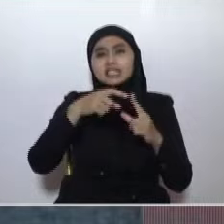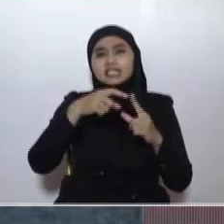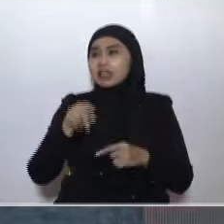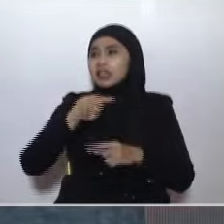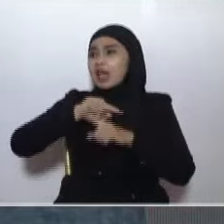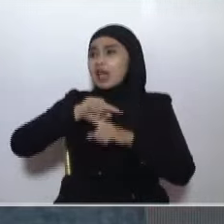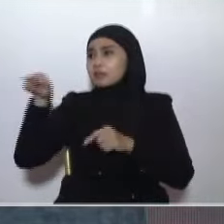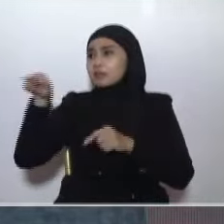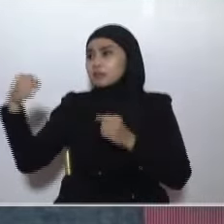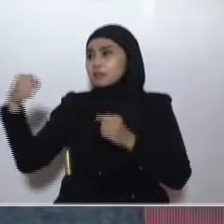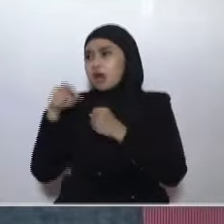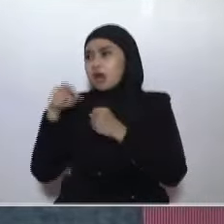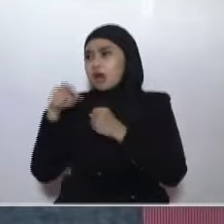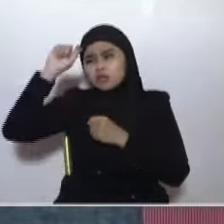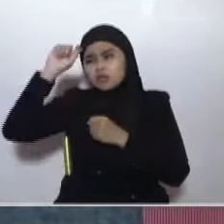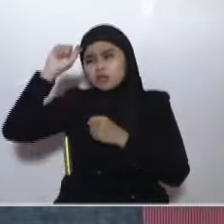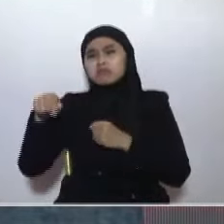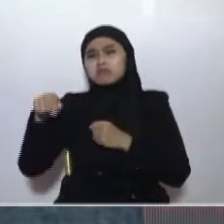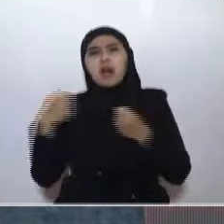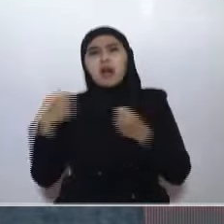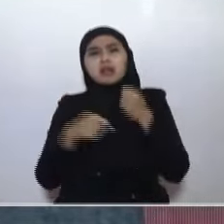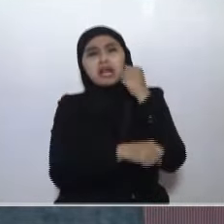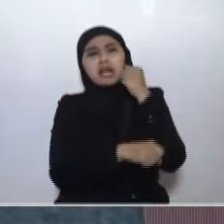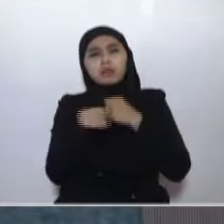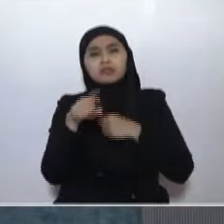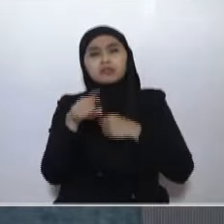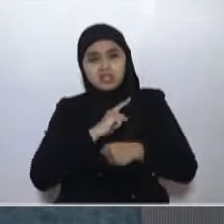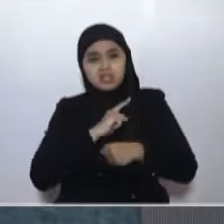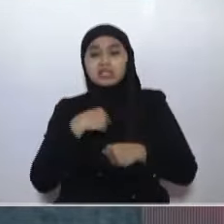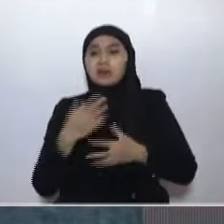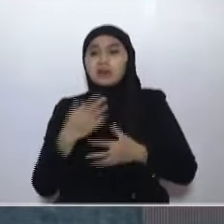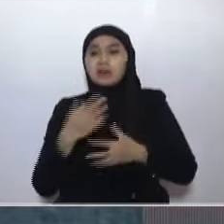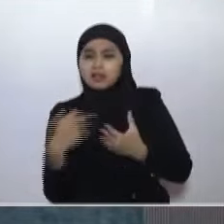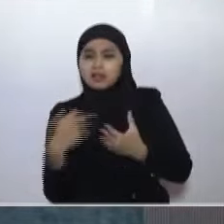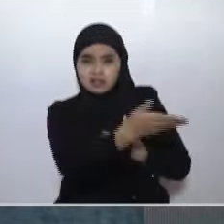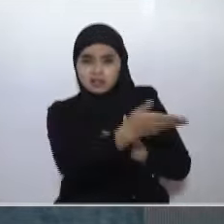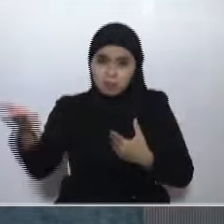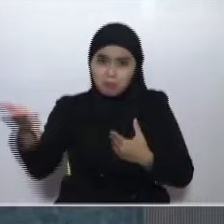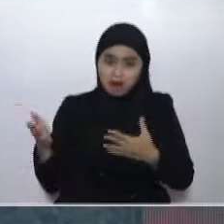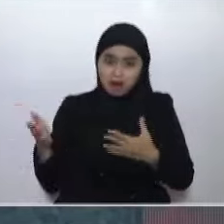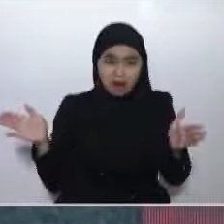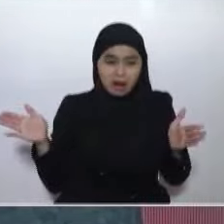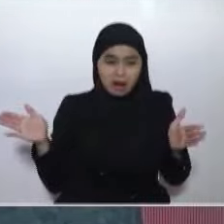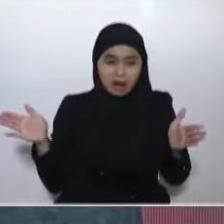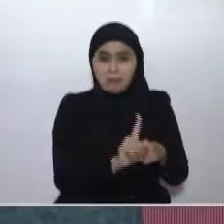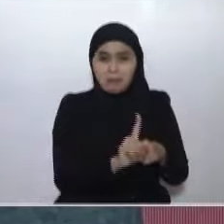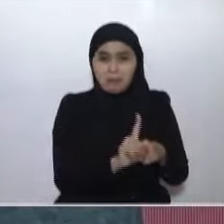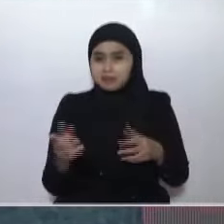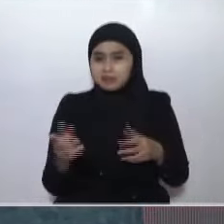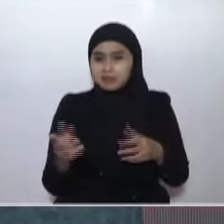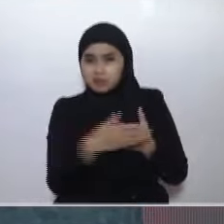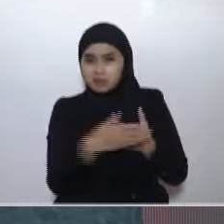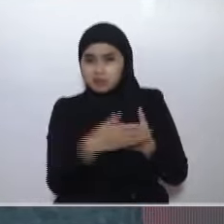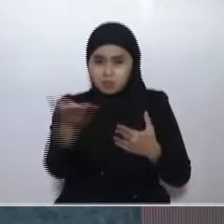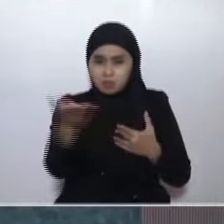yang yang semakin besar ke depan Kami ingin mengajak Bapak Ibu sekalian merapatkan barisan Mari kita kemudian membuat